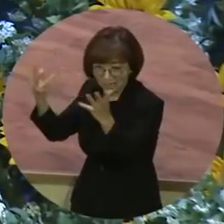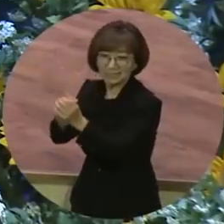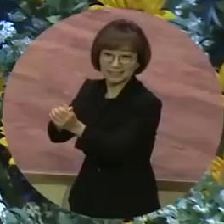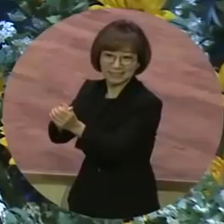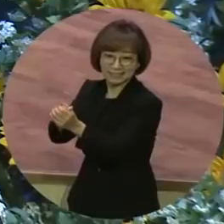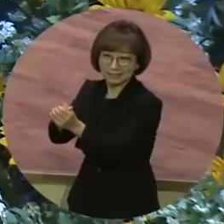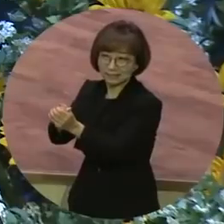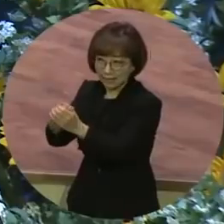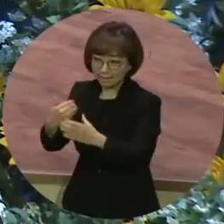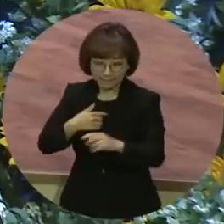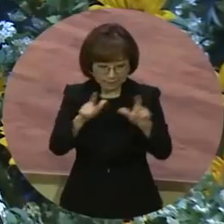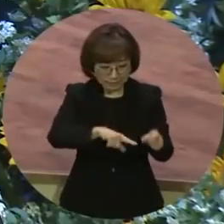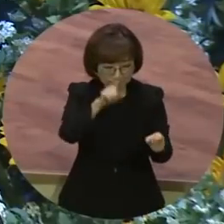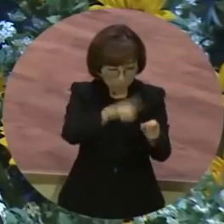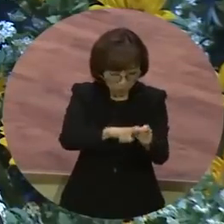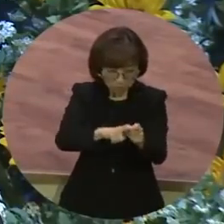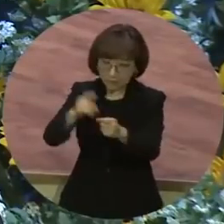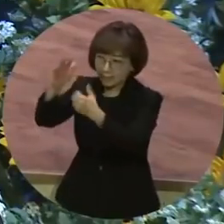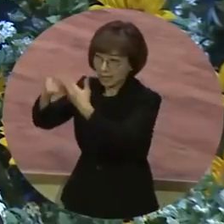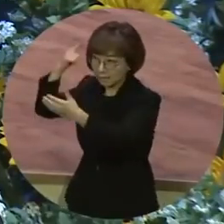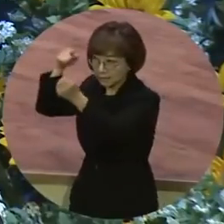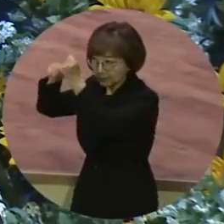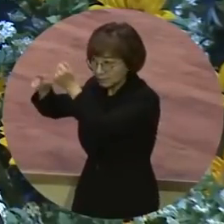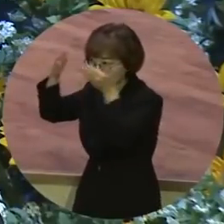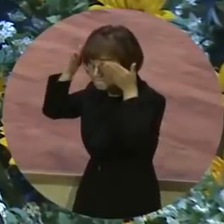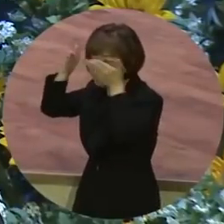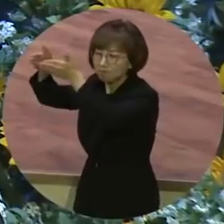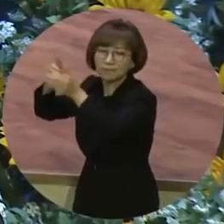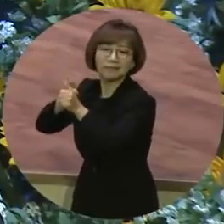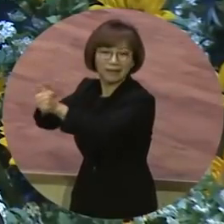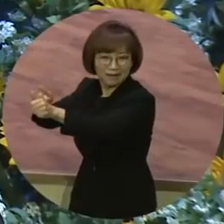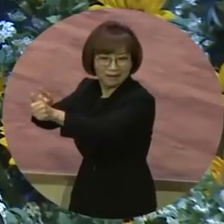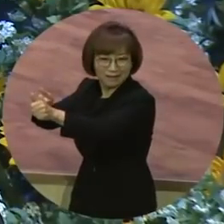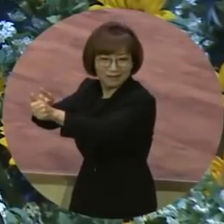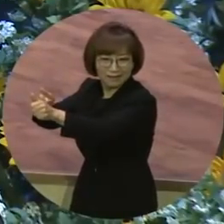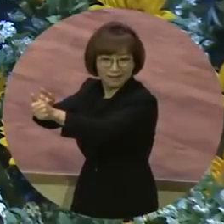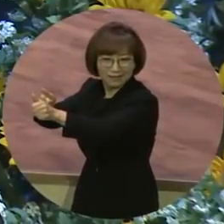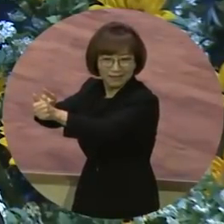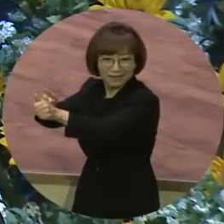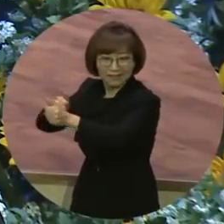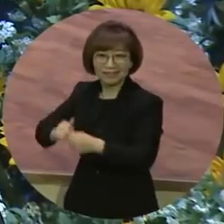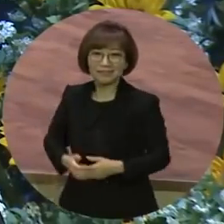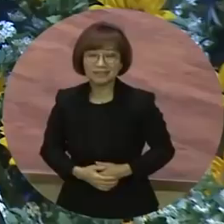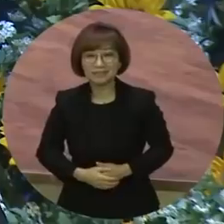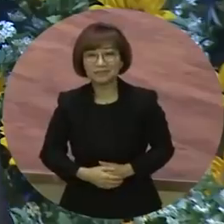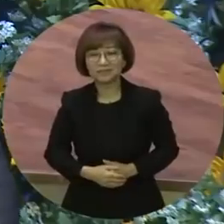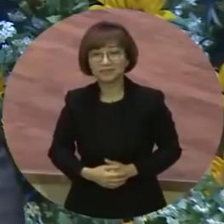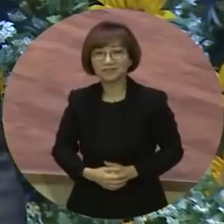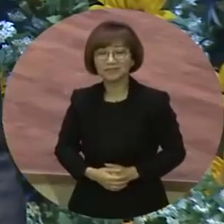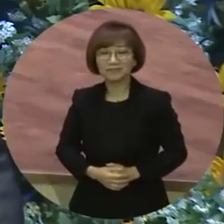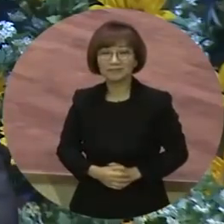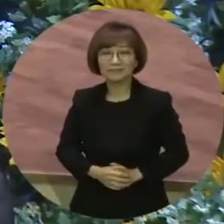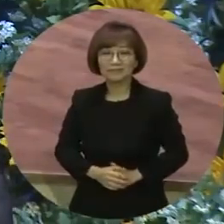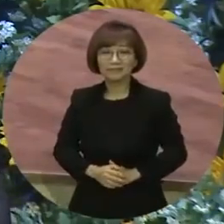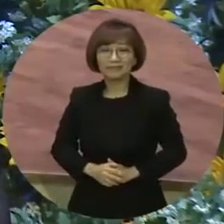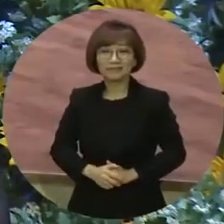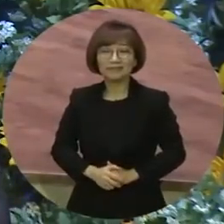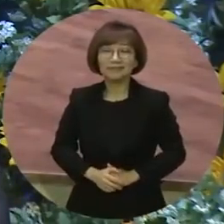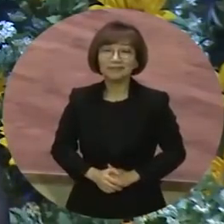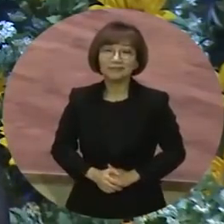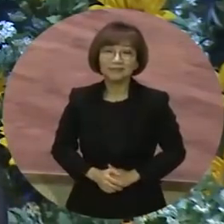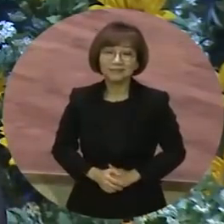여기에 삶의 의미를 두어야 돼요. 삶의 의미를 두어야 돼요. 그것이 바로 뭐예요? 여호와의